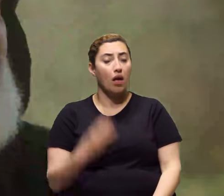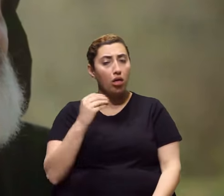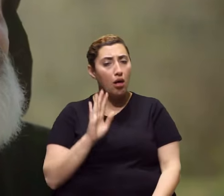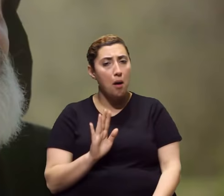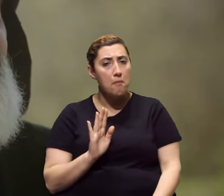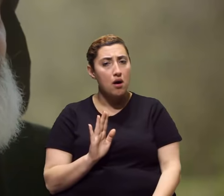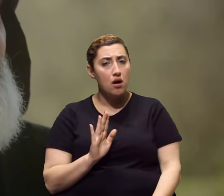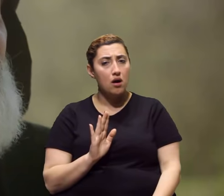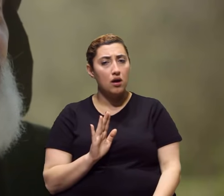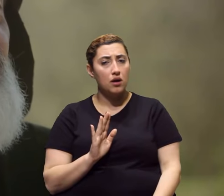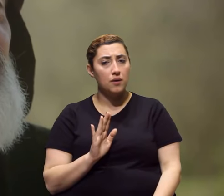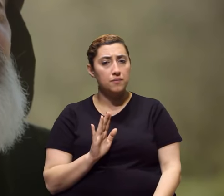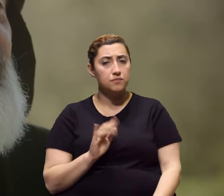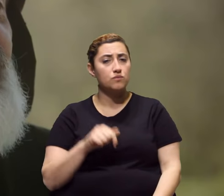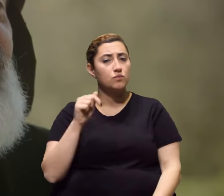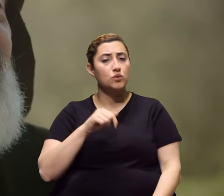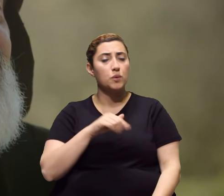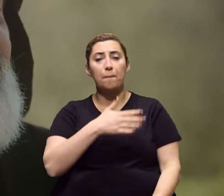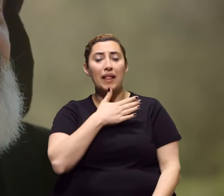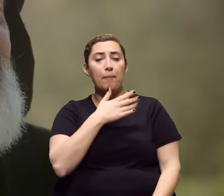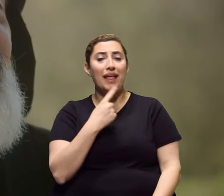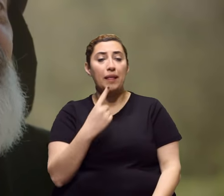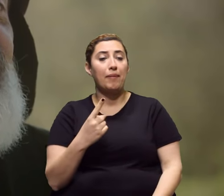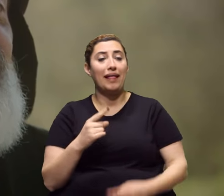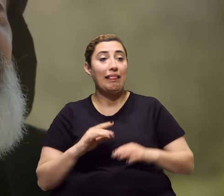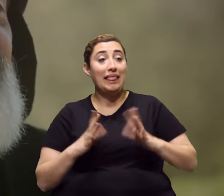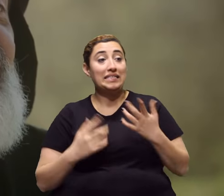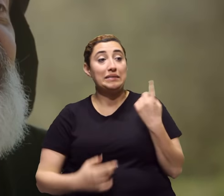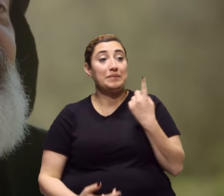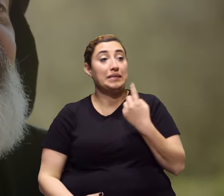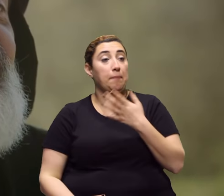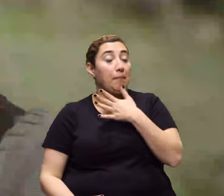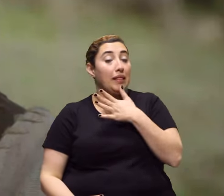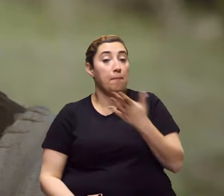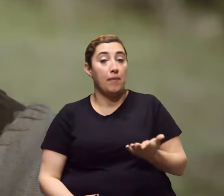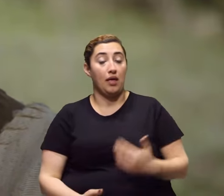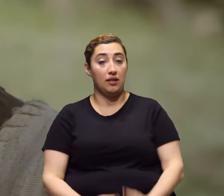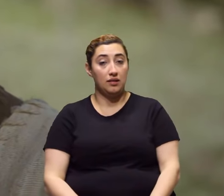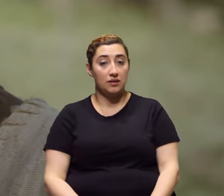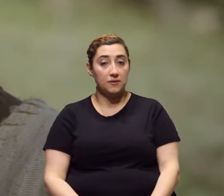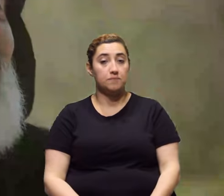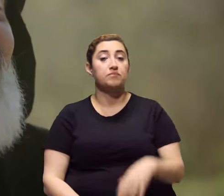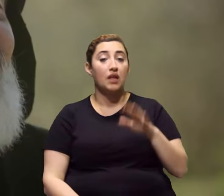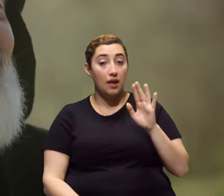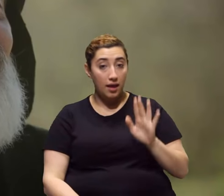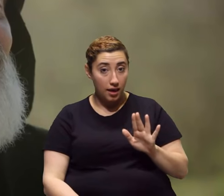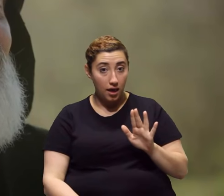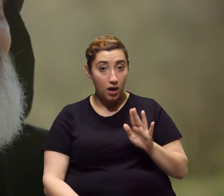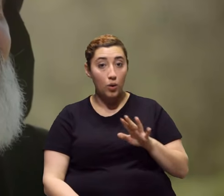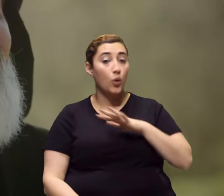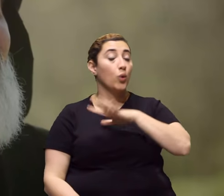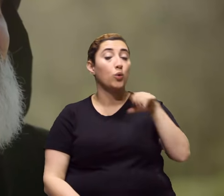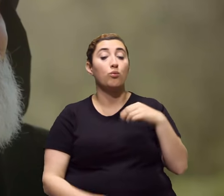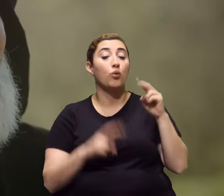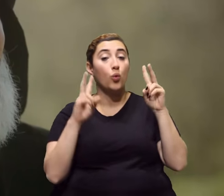de bu bilme nice bir bilmedir? İşte